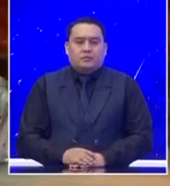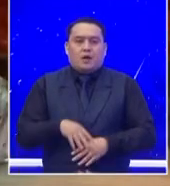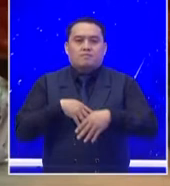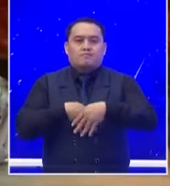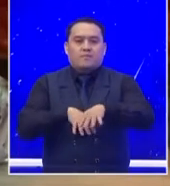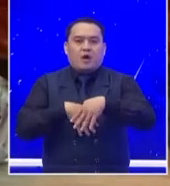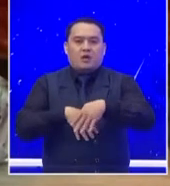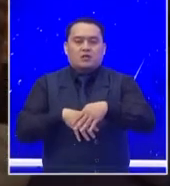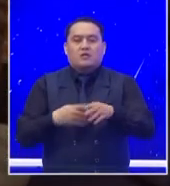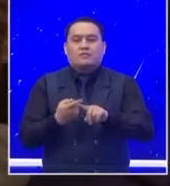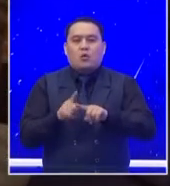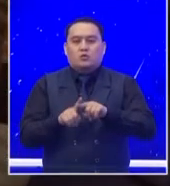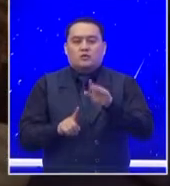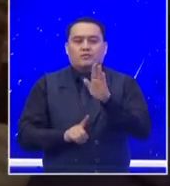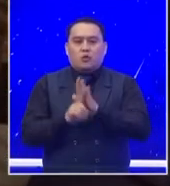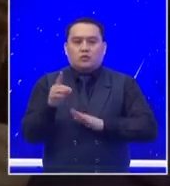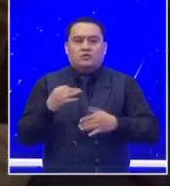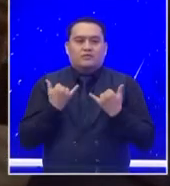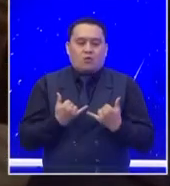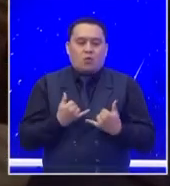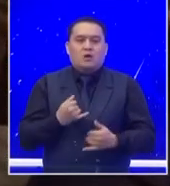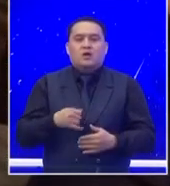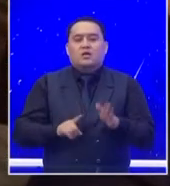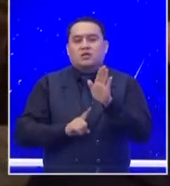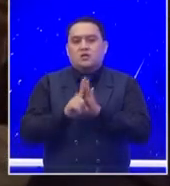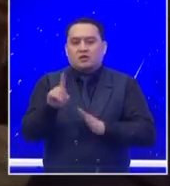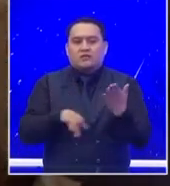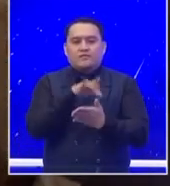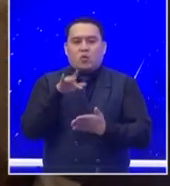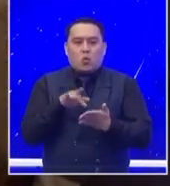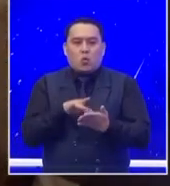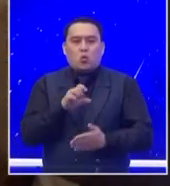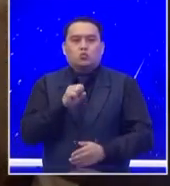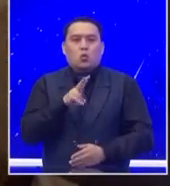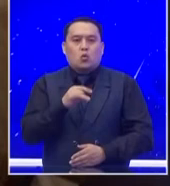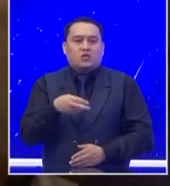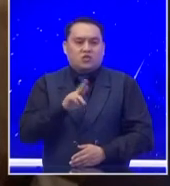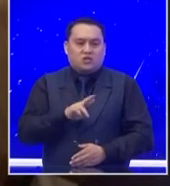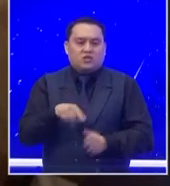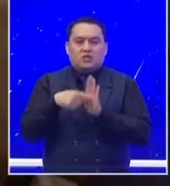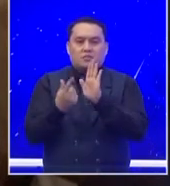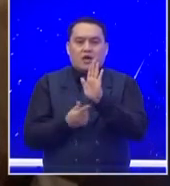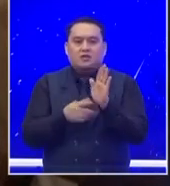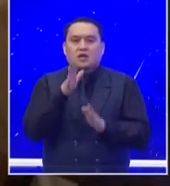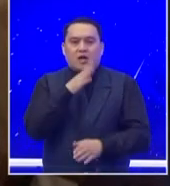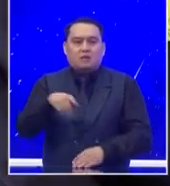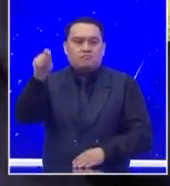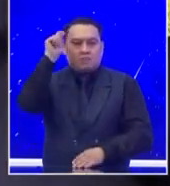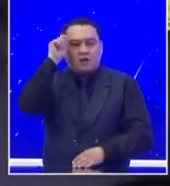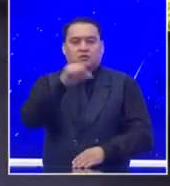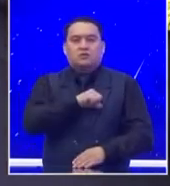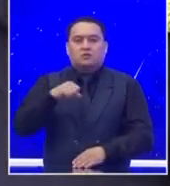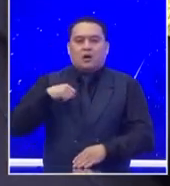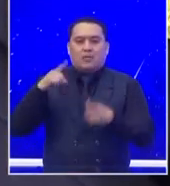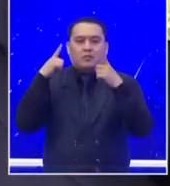Алимбаева начался в 1942 году на Западном фронте в городе Сухиничи. На тот момент 17-летний парень добровольно отправился